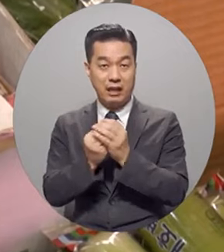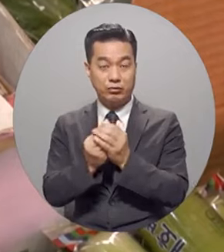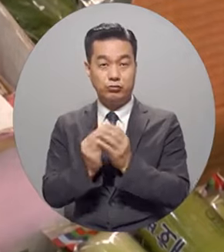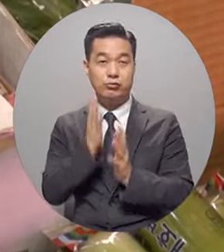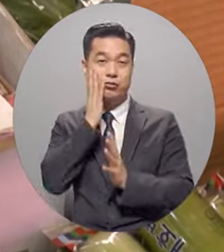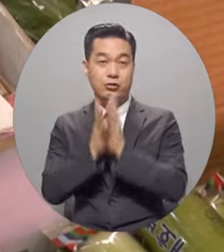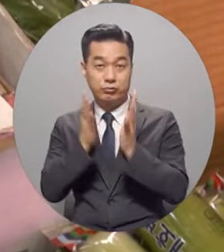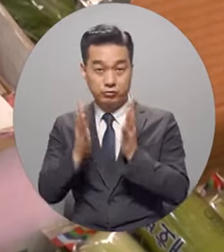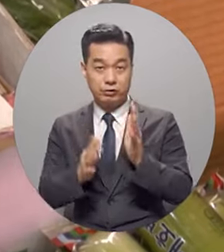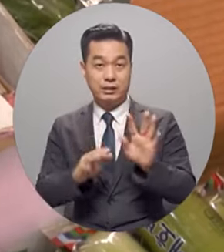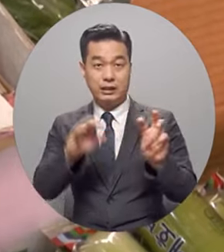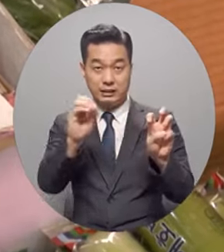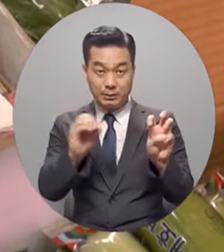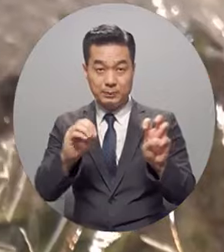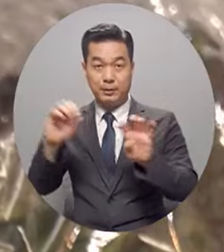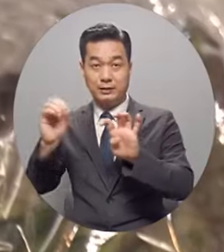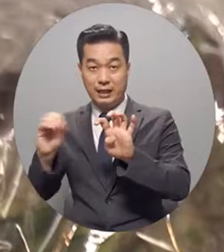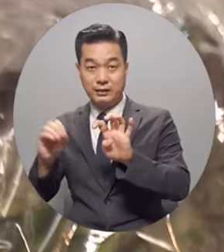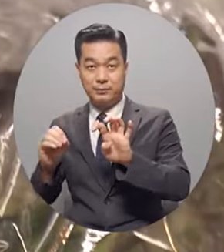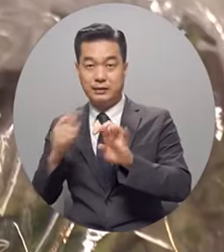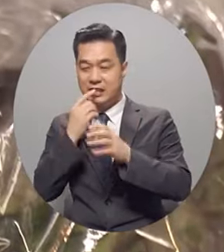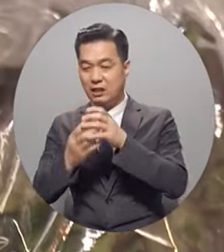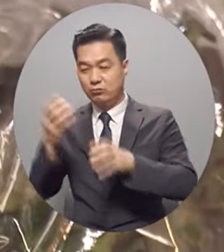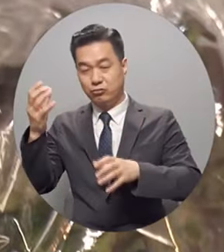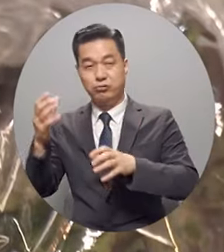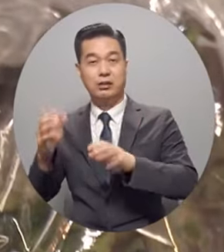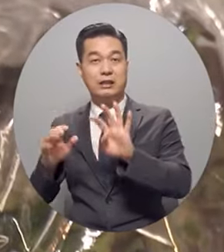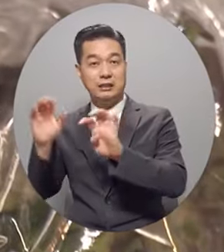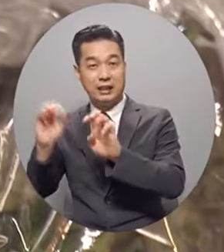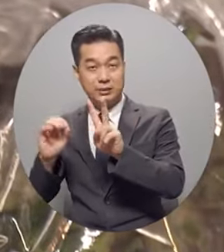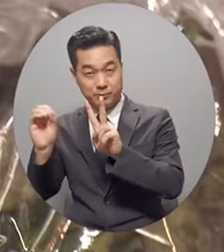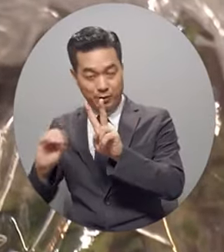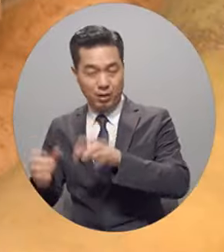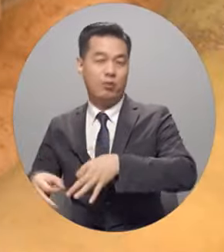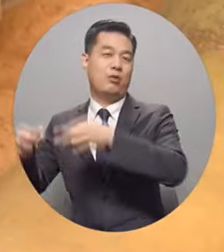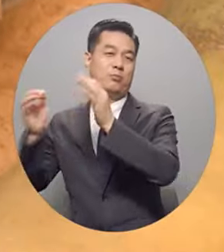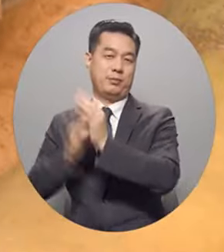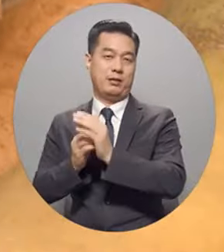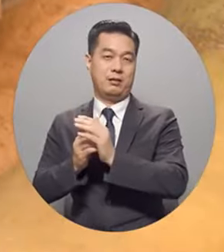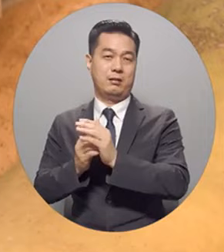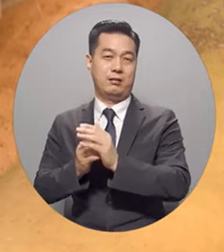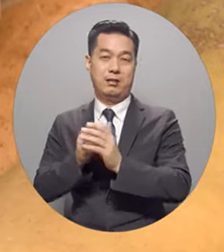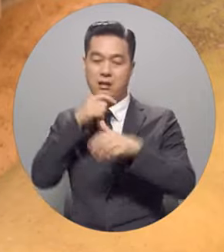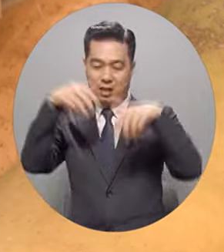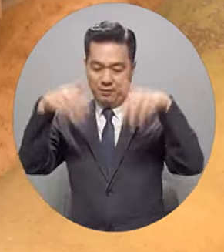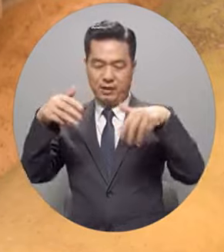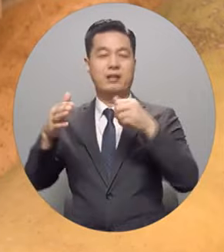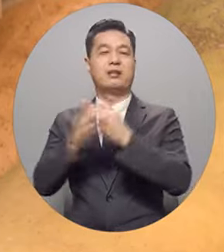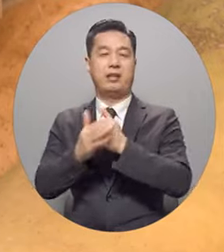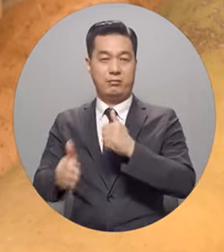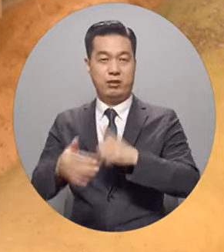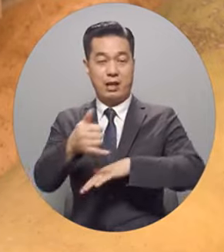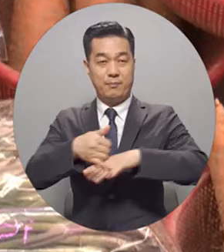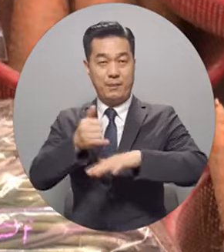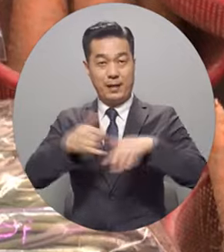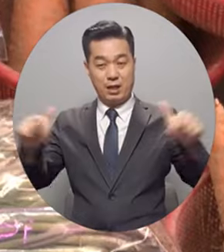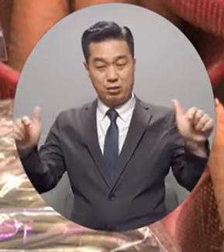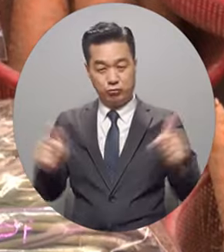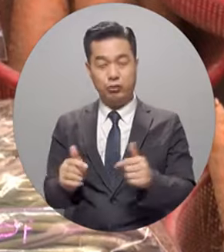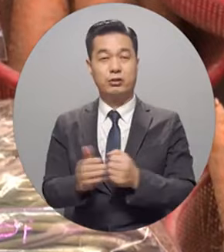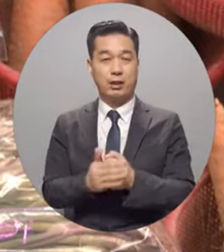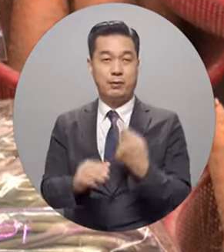30%, 40% 넘게 올랐습니다. 폭염으로 인해 작황이 준 탓인데 전체 채소류 가격은 1년 전보다